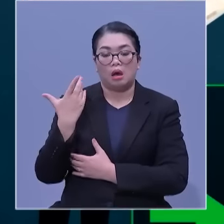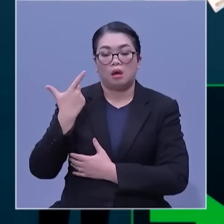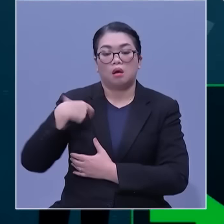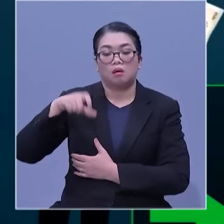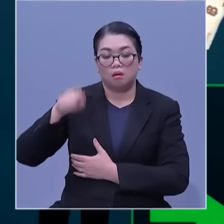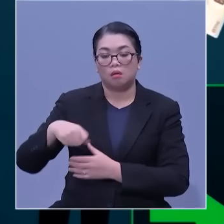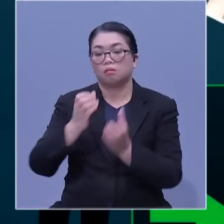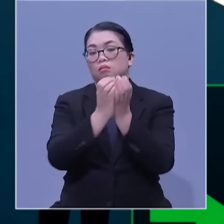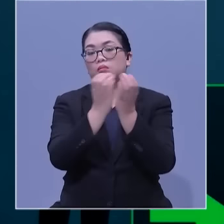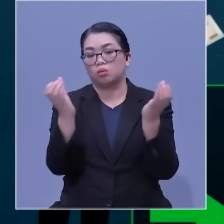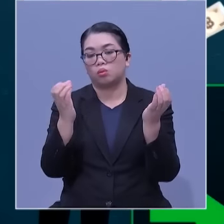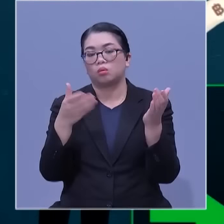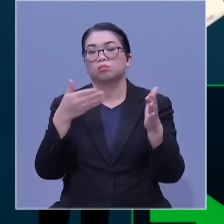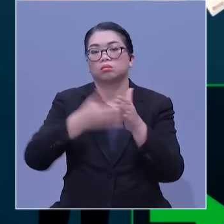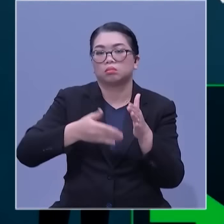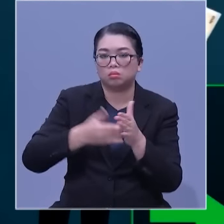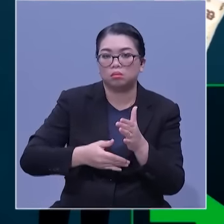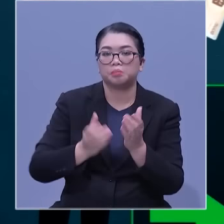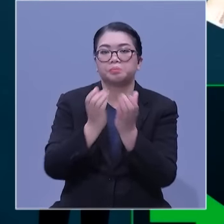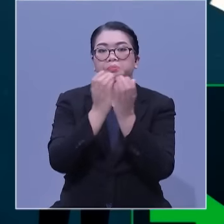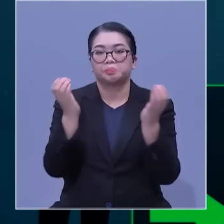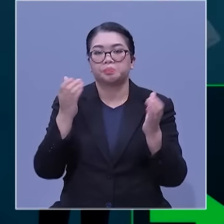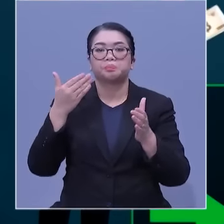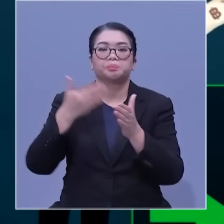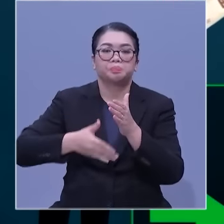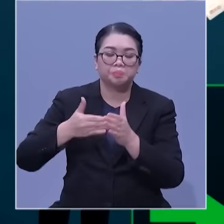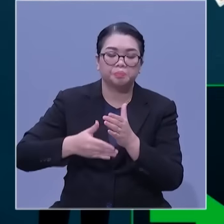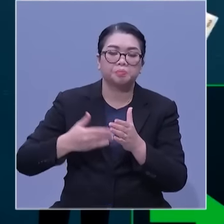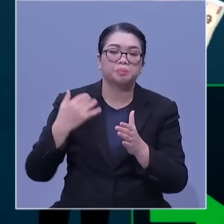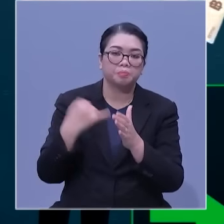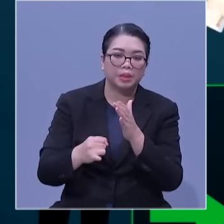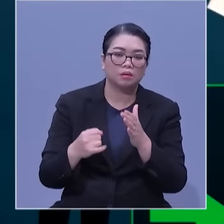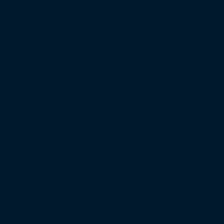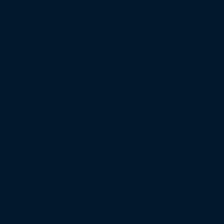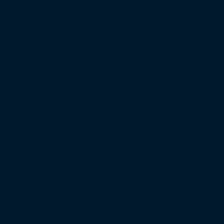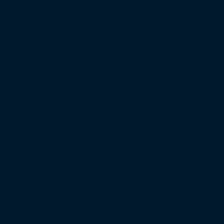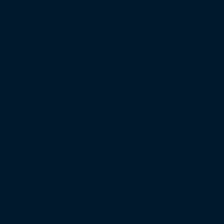พ.ร.บเงินกู้อาจจะขัดต่อรัฐธรรมนูญได้ค่ะ